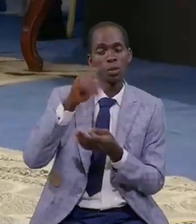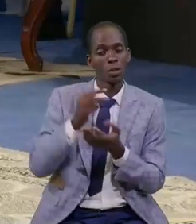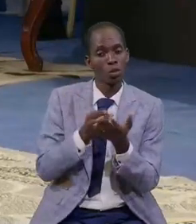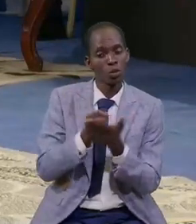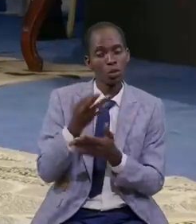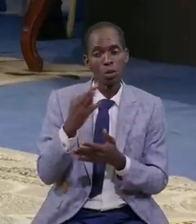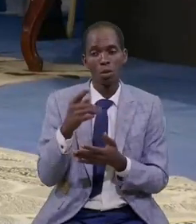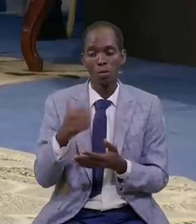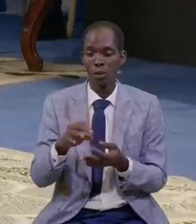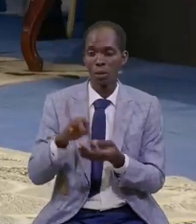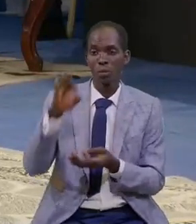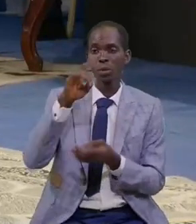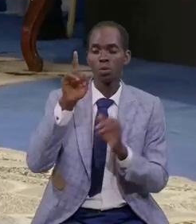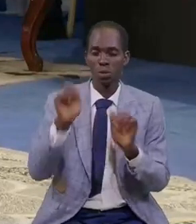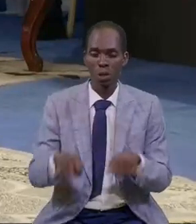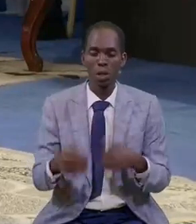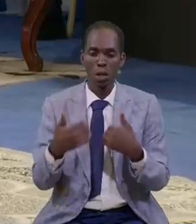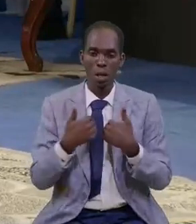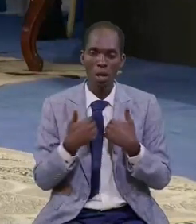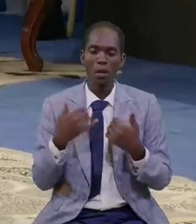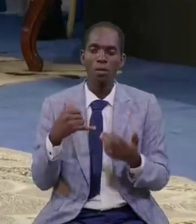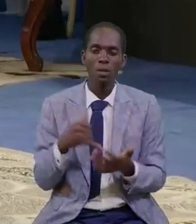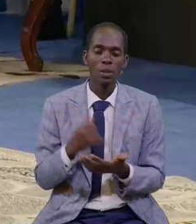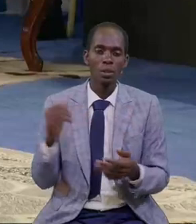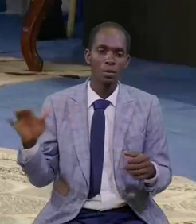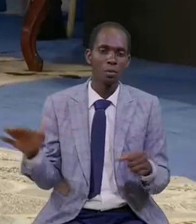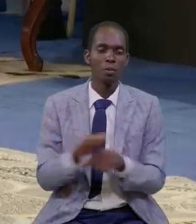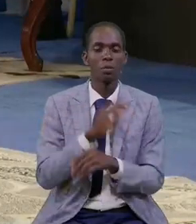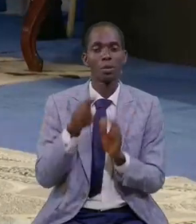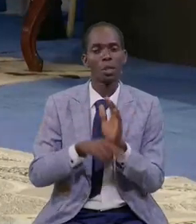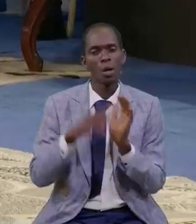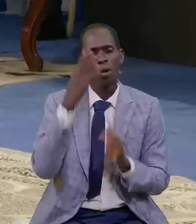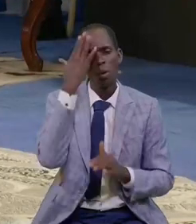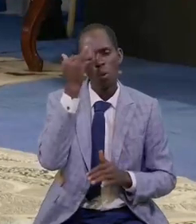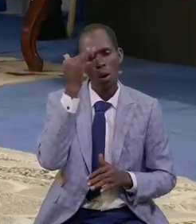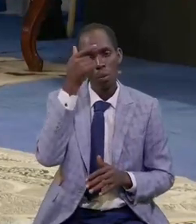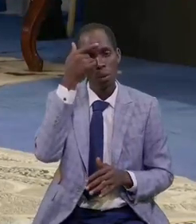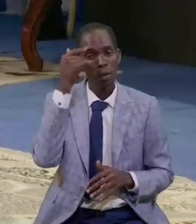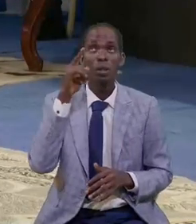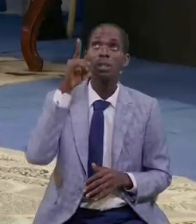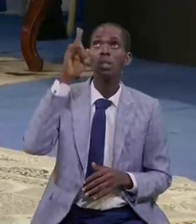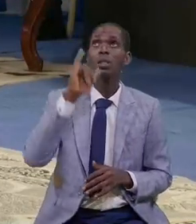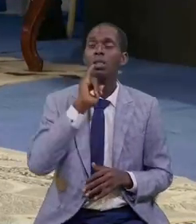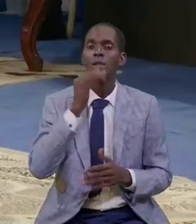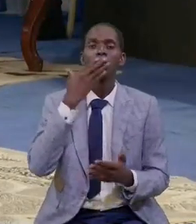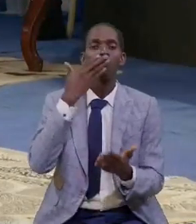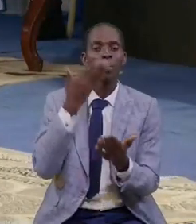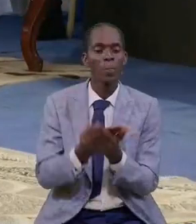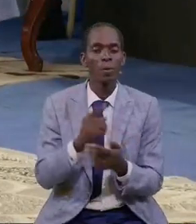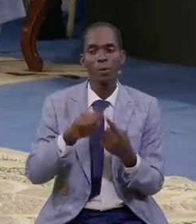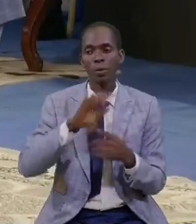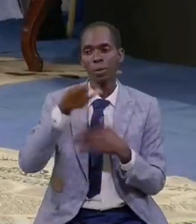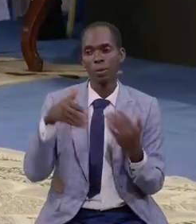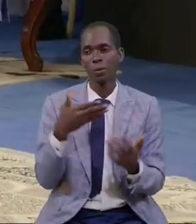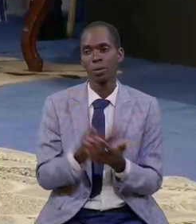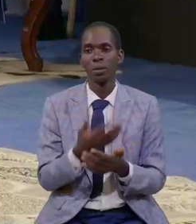avoir sa plénitude pourquoi parce qu'il est bon envers nous et il